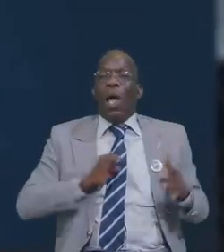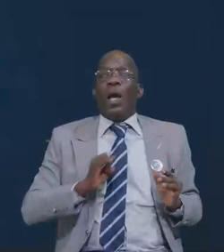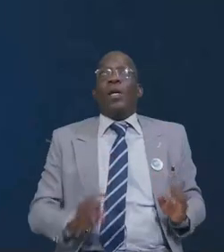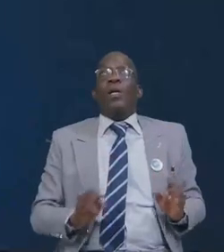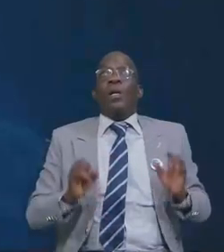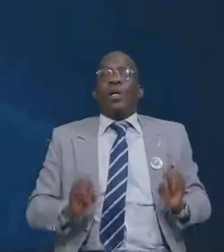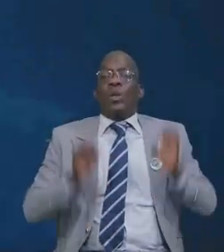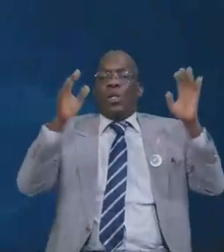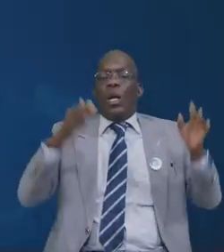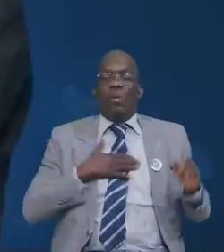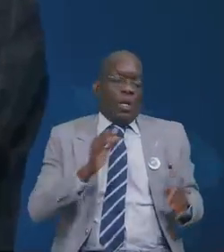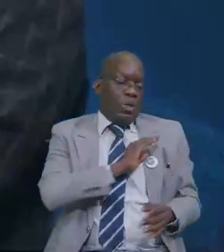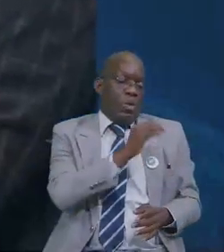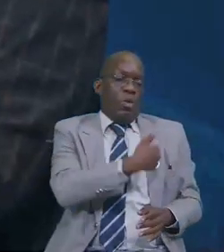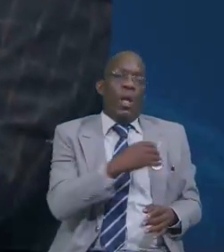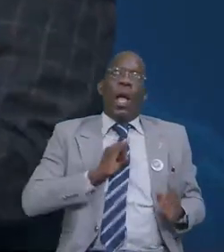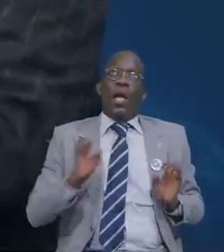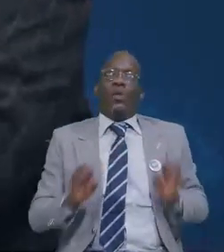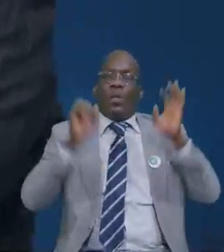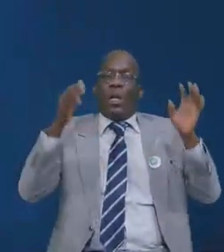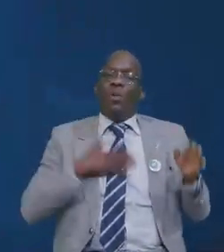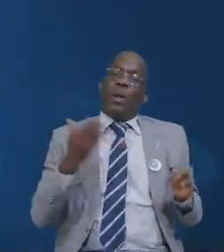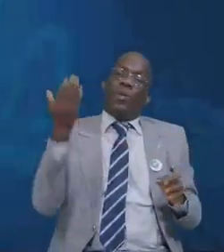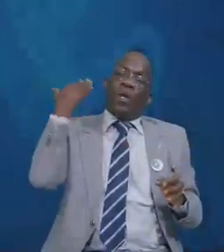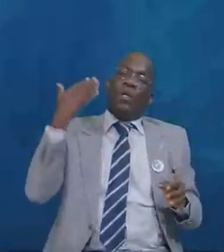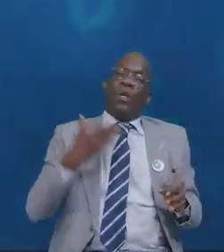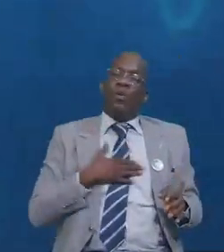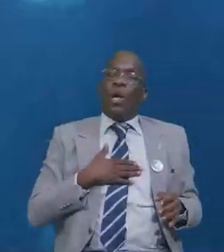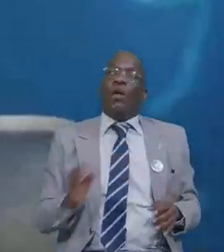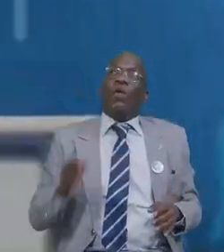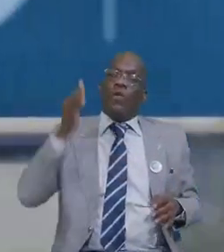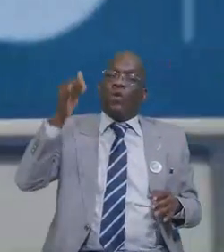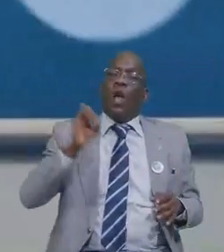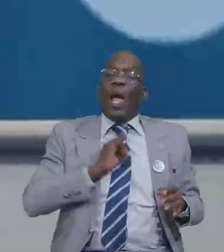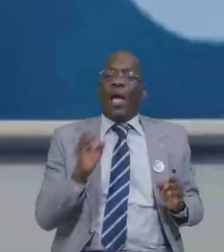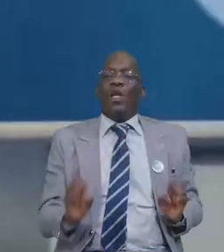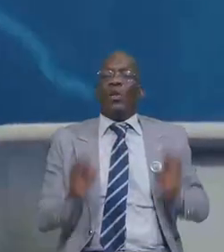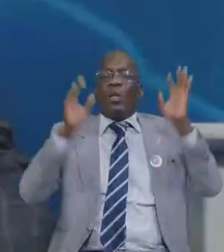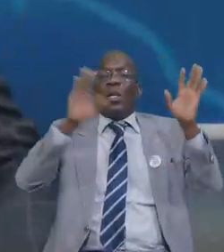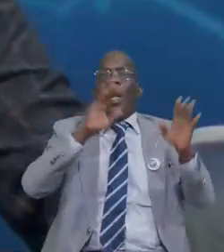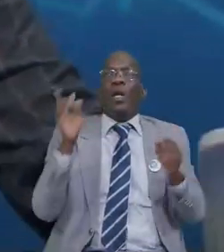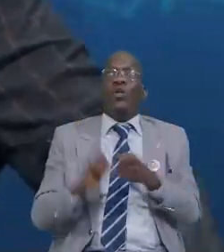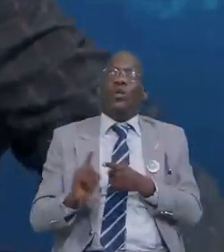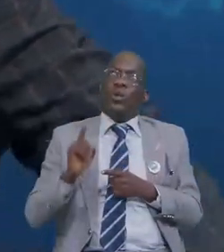mon âme, je te confie mon passé, mon présent et mon avenir, je te confie.